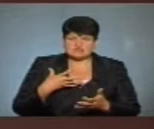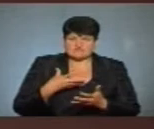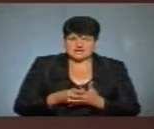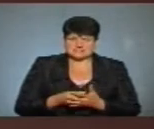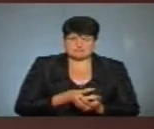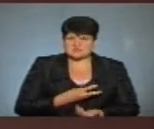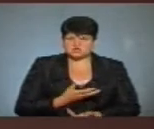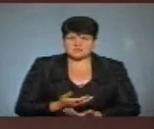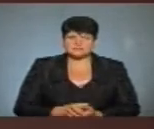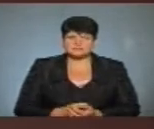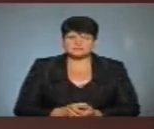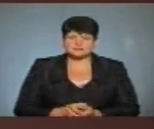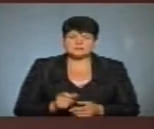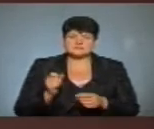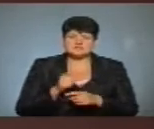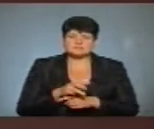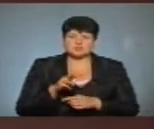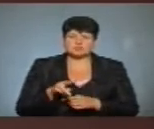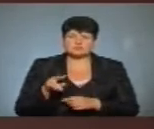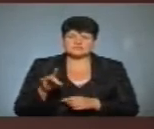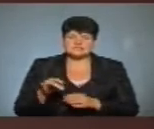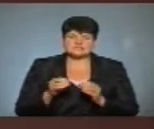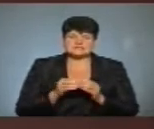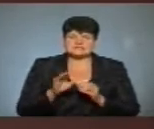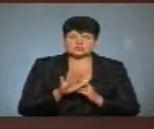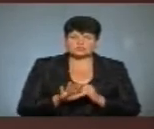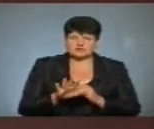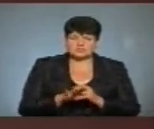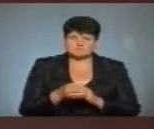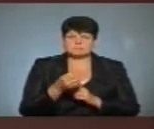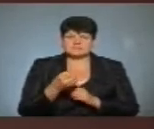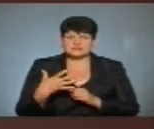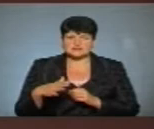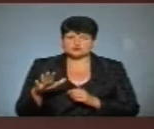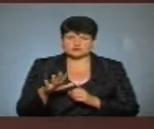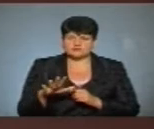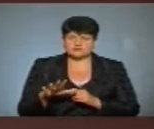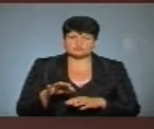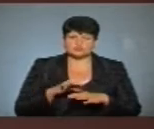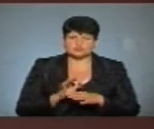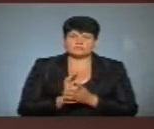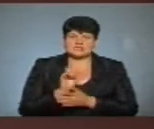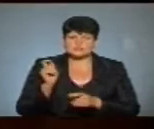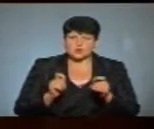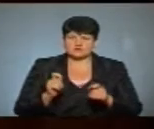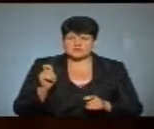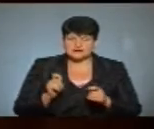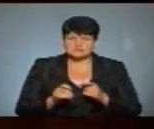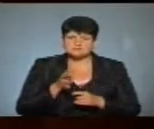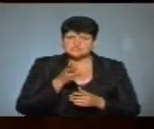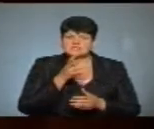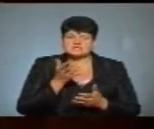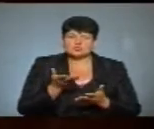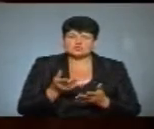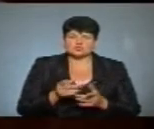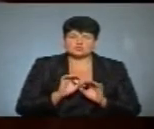власним бажанням. Призначили Миколу Петришина 10 вересня. 15 вересня він провів прес-конференцію, під час якої